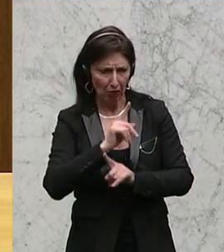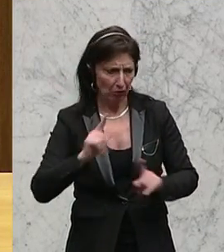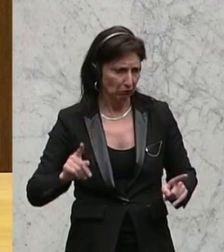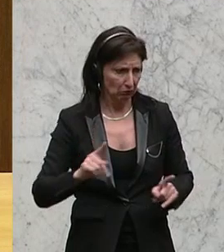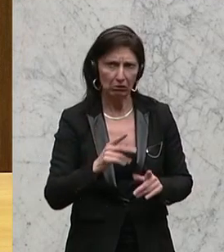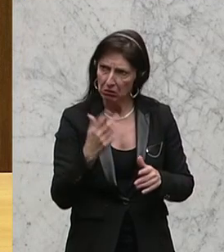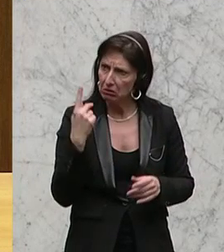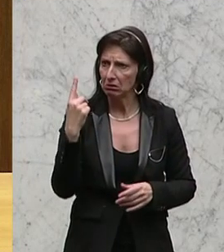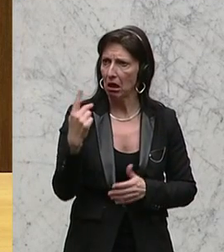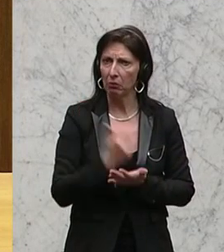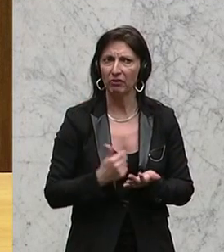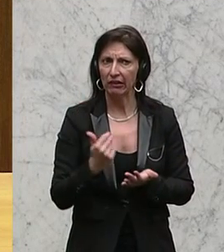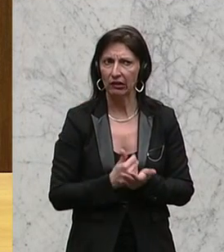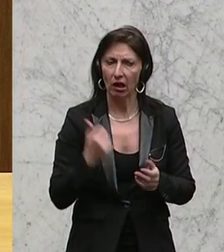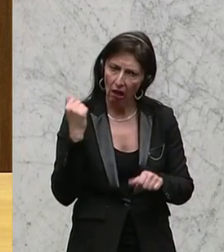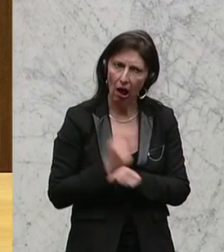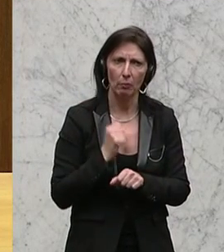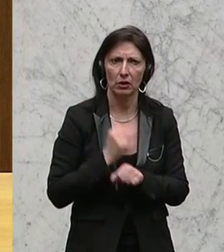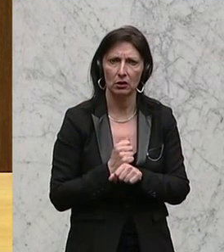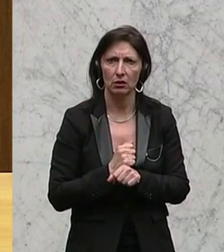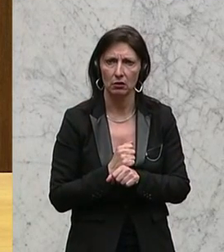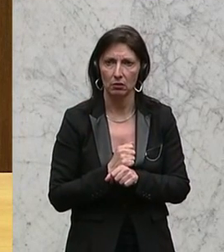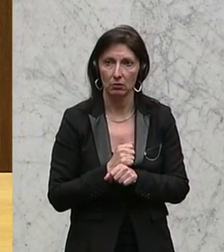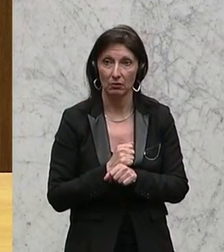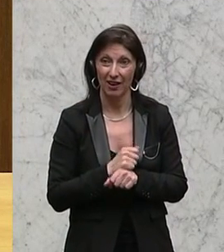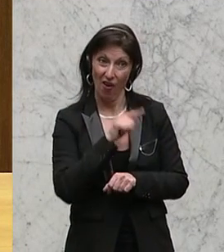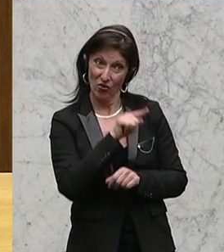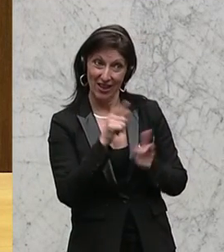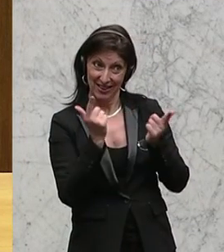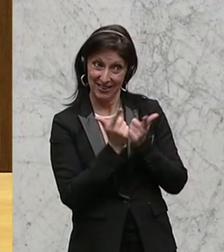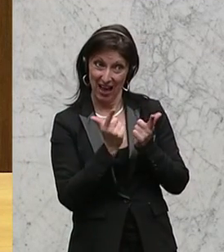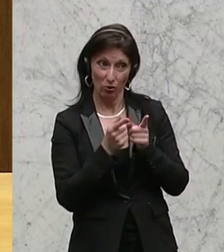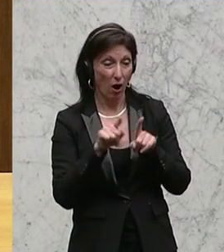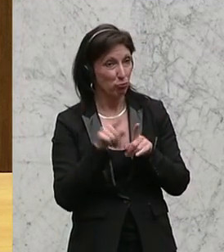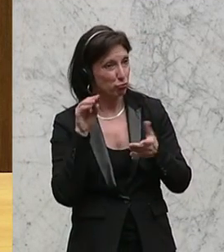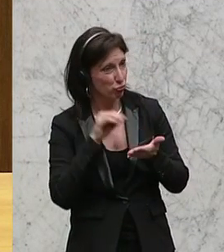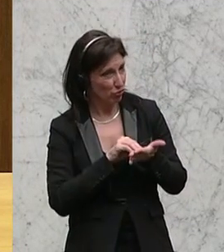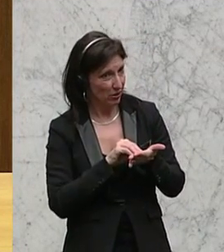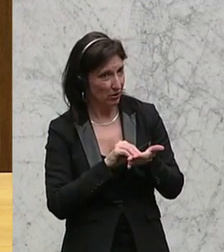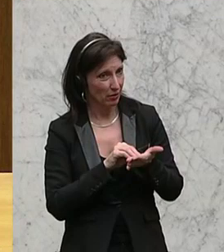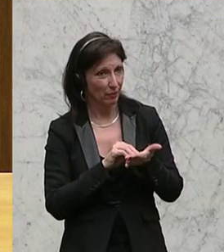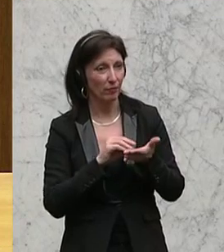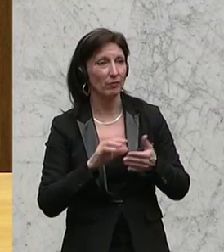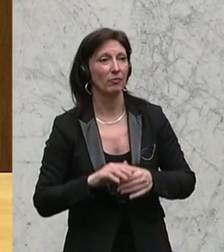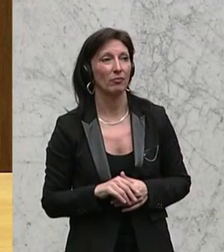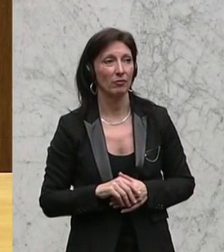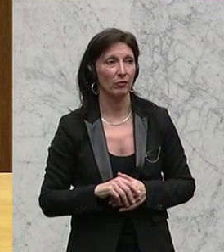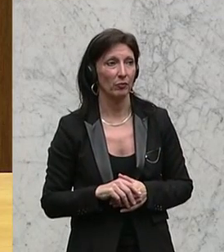zu erwirtschaften. Und der Economist sagt auch, dass